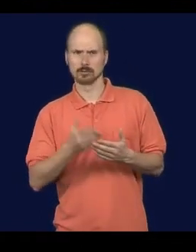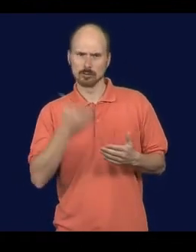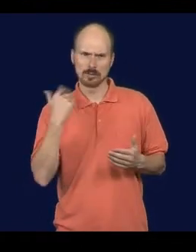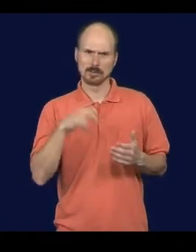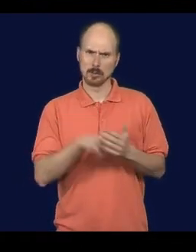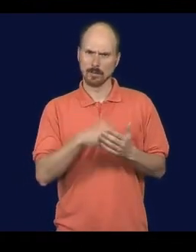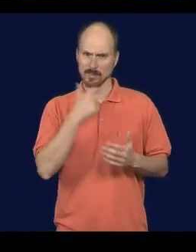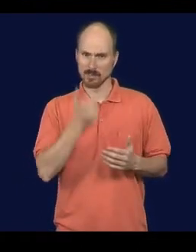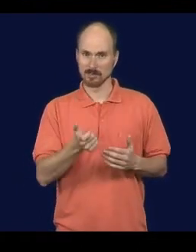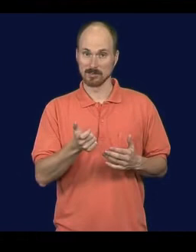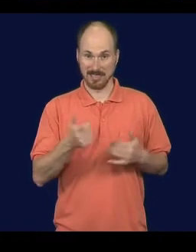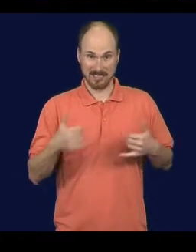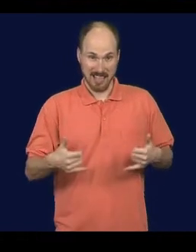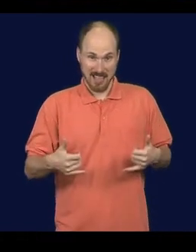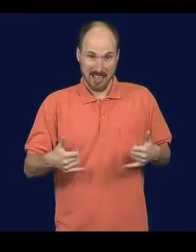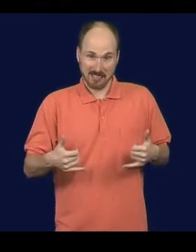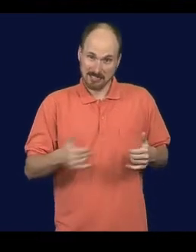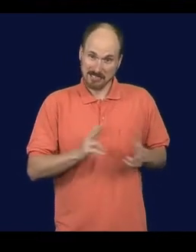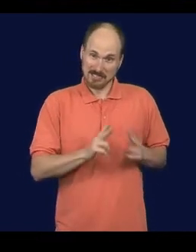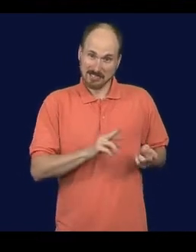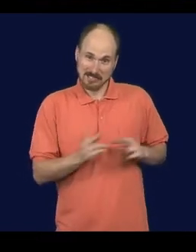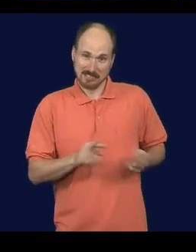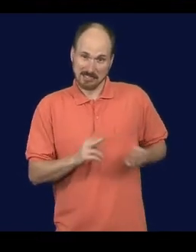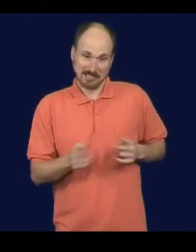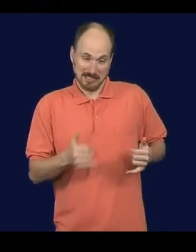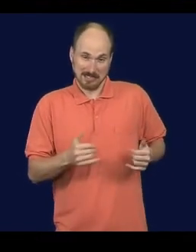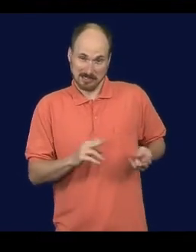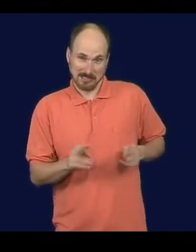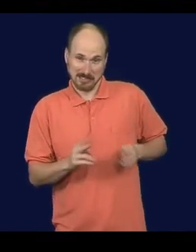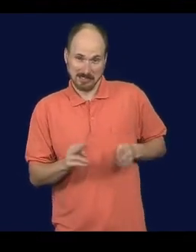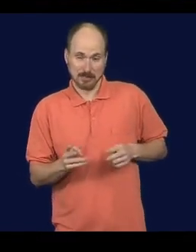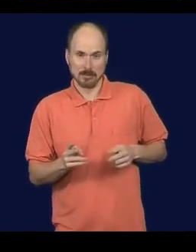dozvíte všechny příkazy, která na televizní.